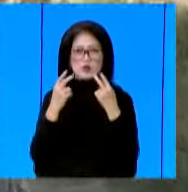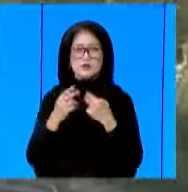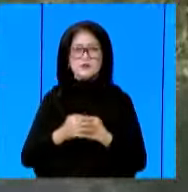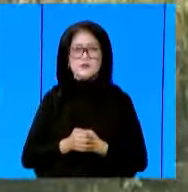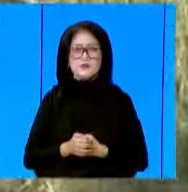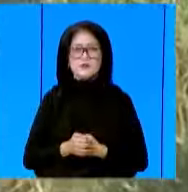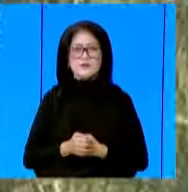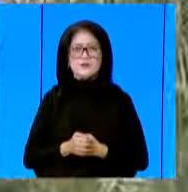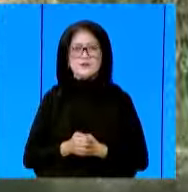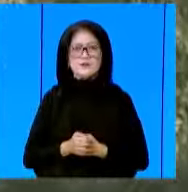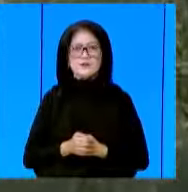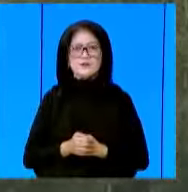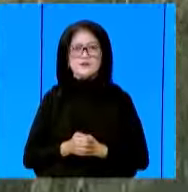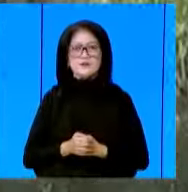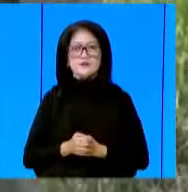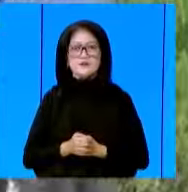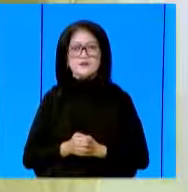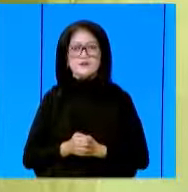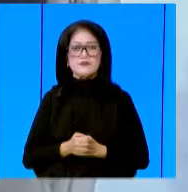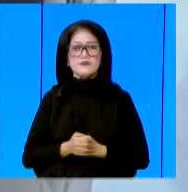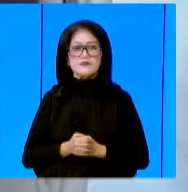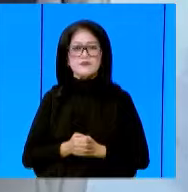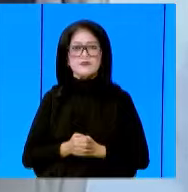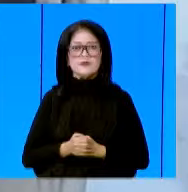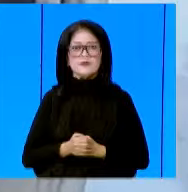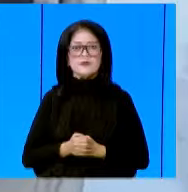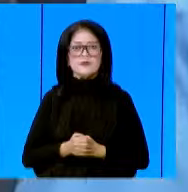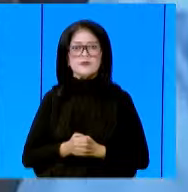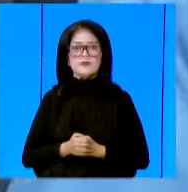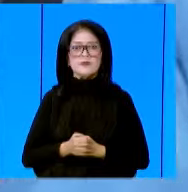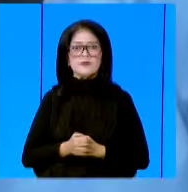ini. Tetaplah bersama kami di Seputar iNews Siang.